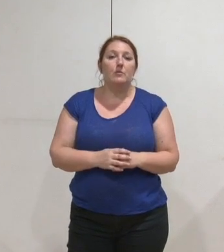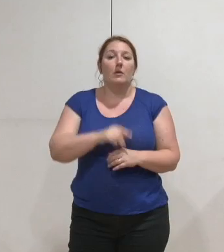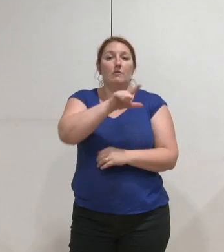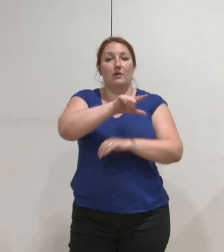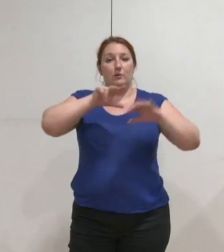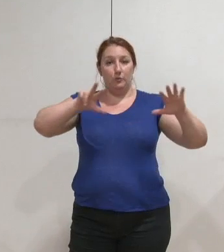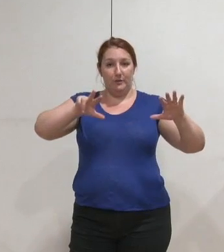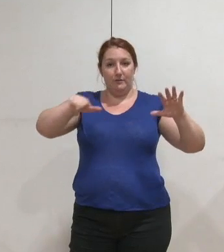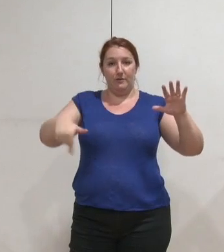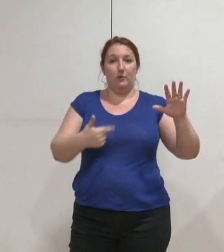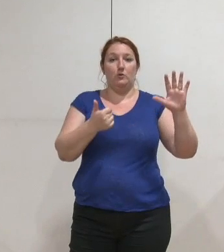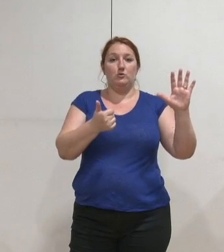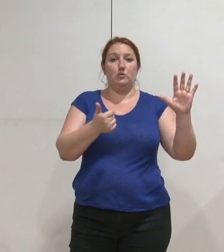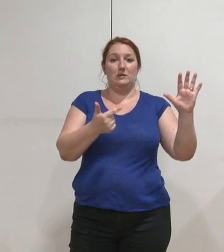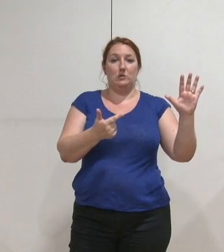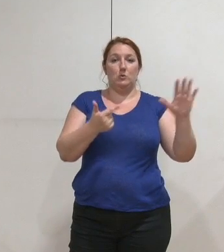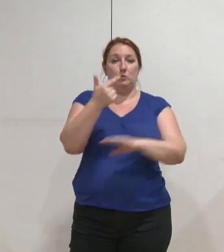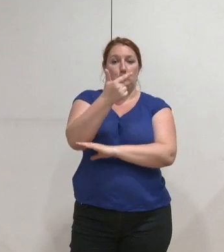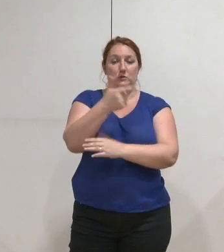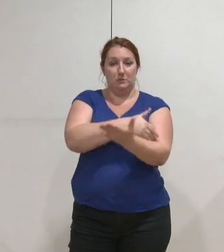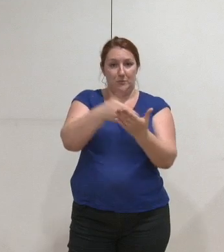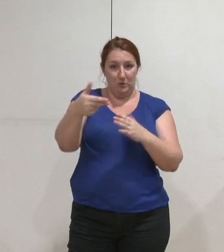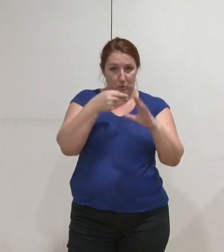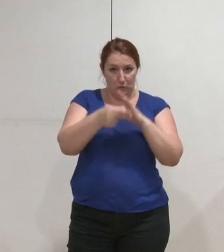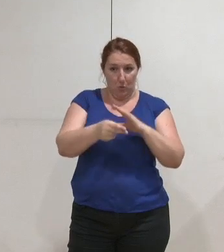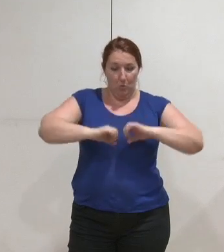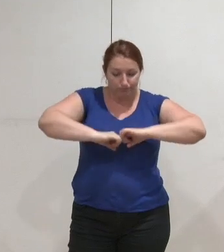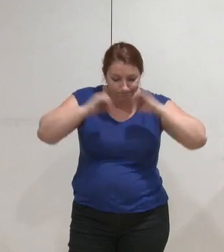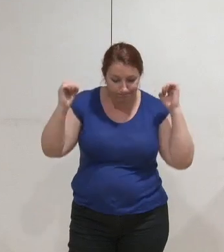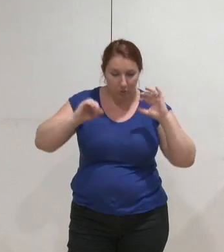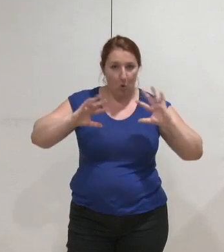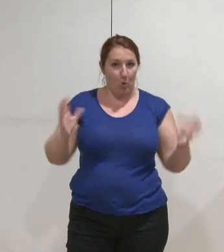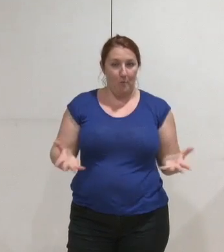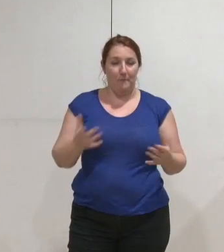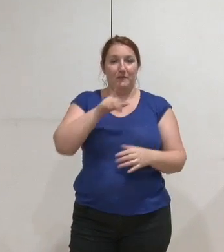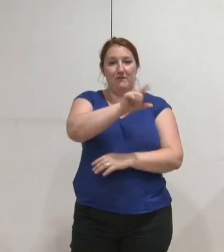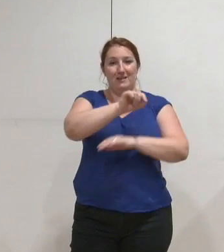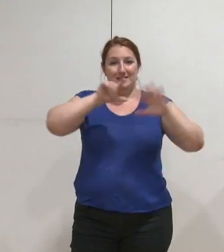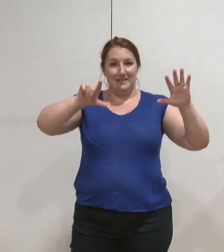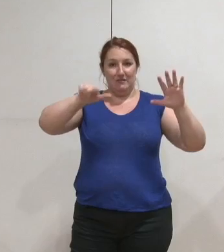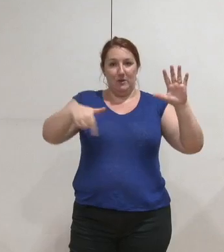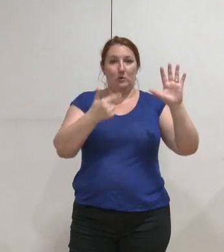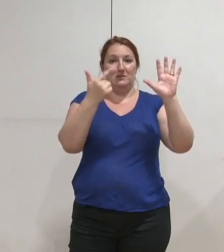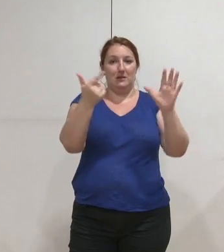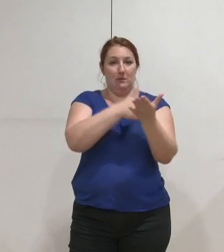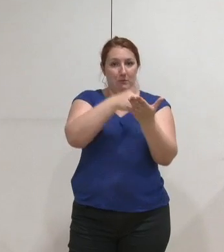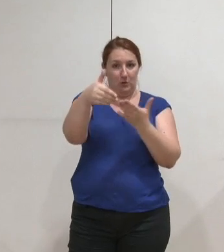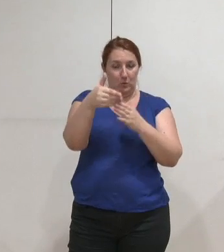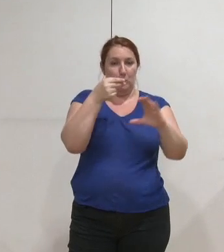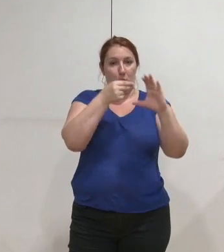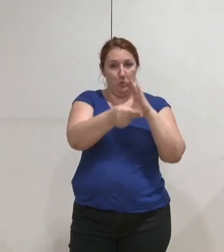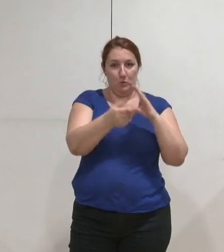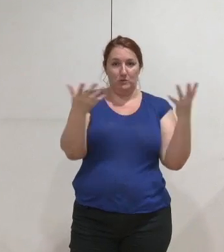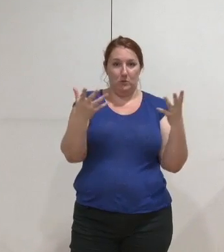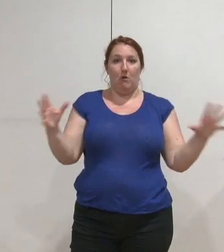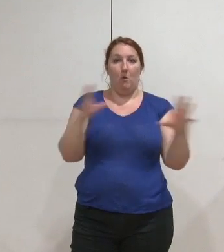millions les 28,72 millions d'euros se décomposent comme su il y a 27,7 million d'euros qui correspondent à